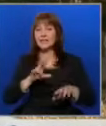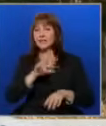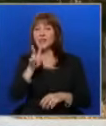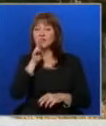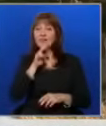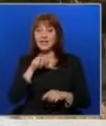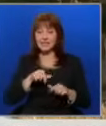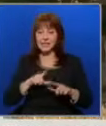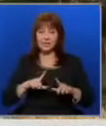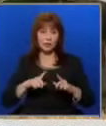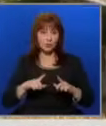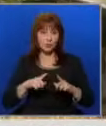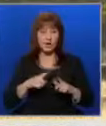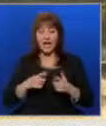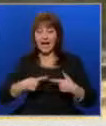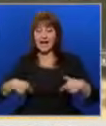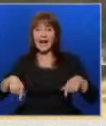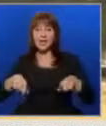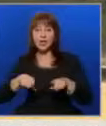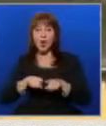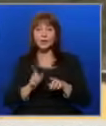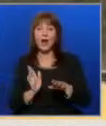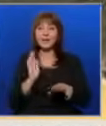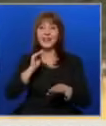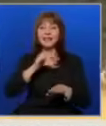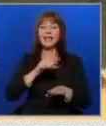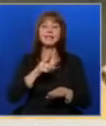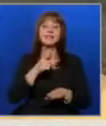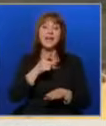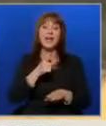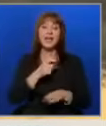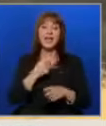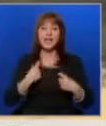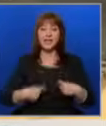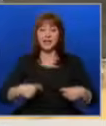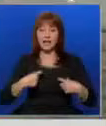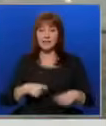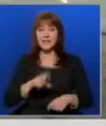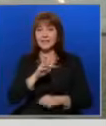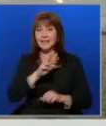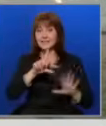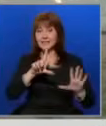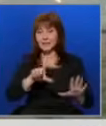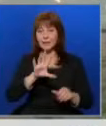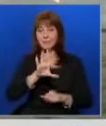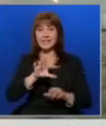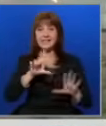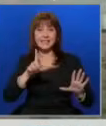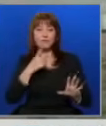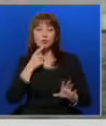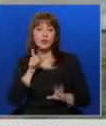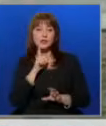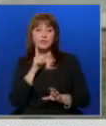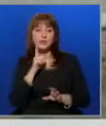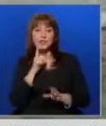20 минути тази сутрин в района на ЖП Надлез и Илиенци. Там двама работници на 37 и 57 години са разчиствали